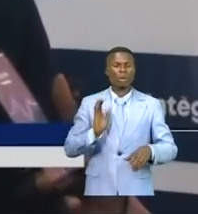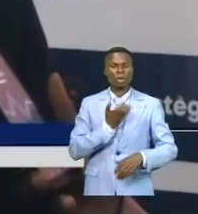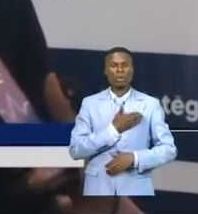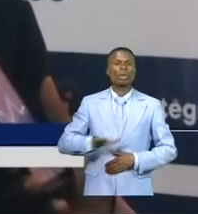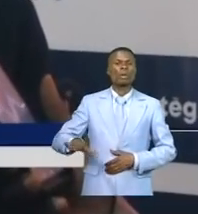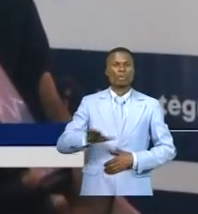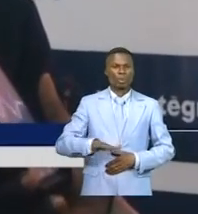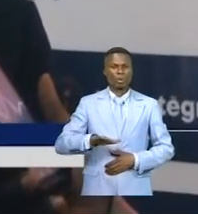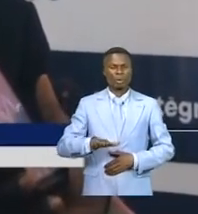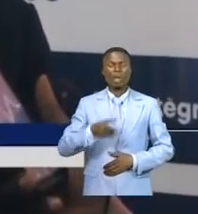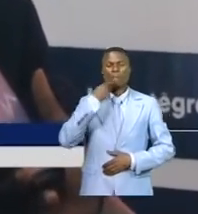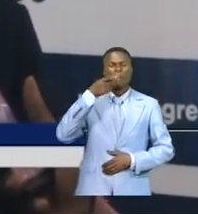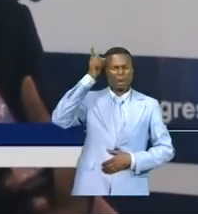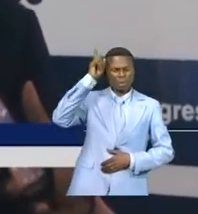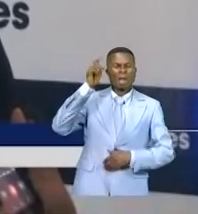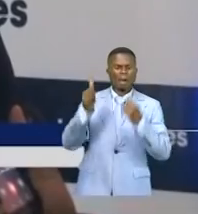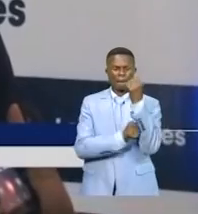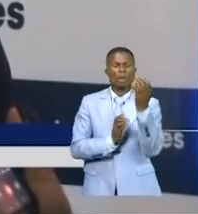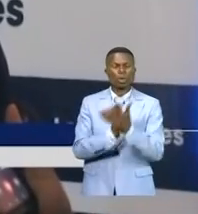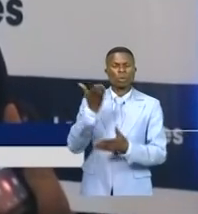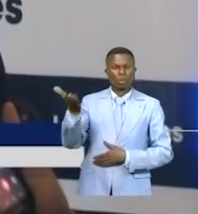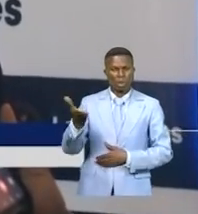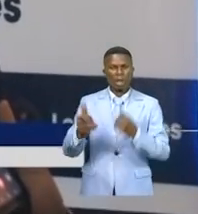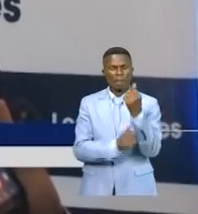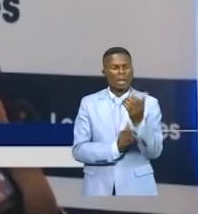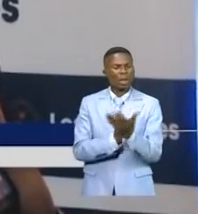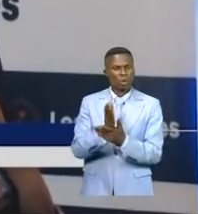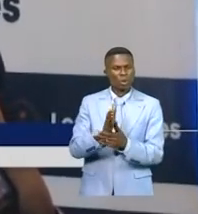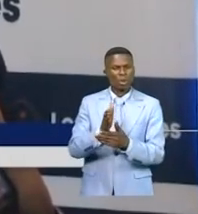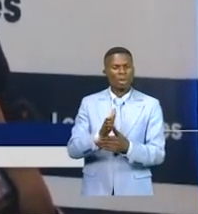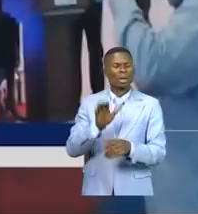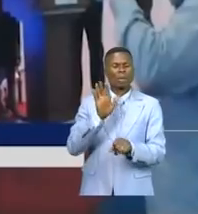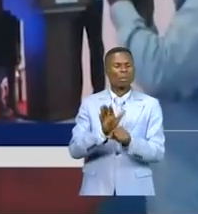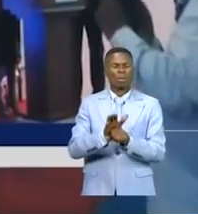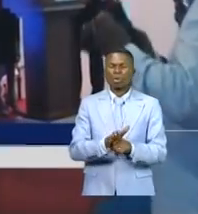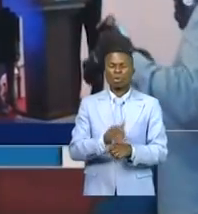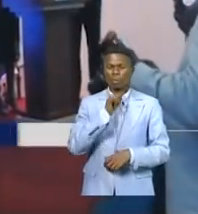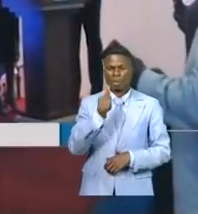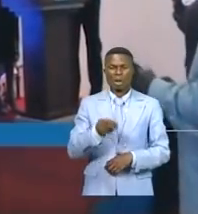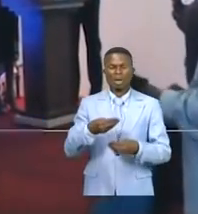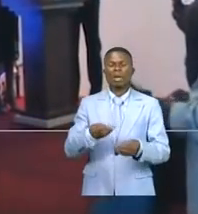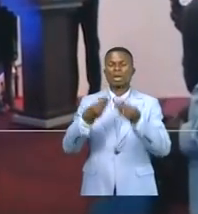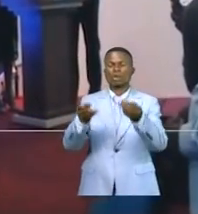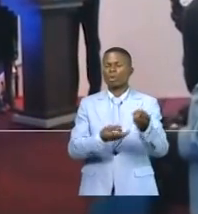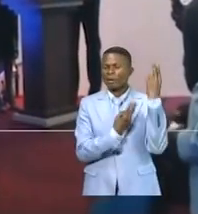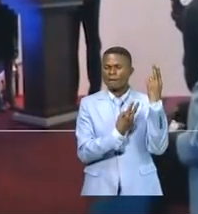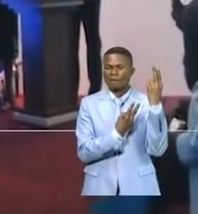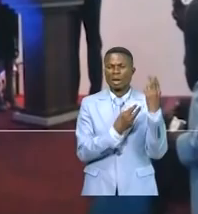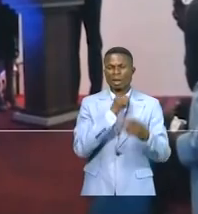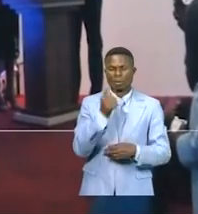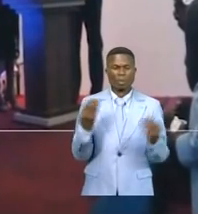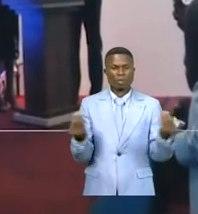pays, je l'ai toujours dit, les hommes intègres existent. Les hommes intègres ne sont pas mis en évidence, ils ne sont pas valorisés.